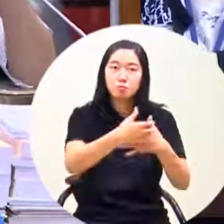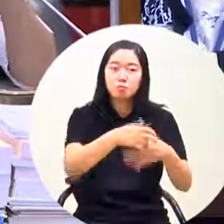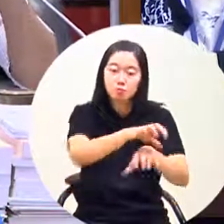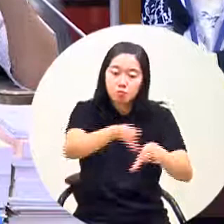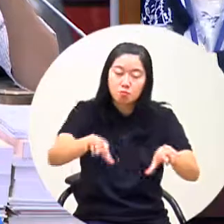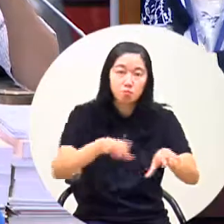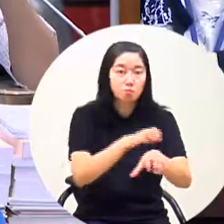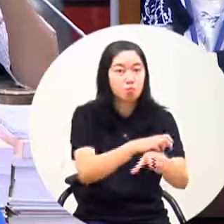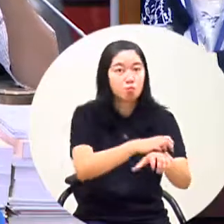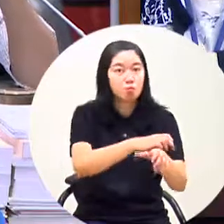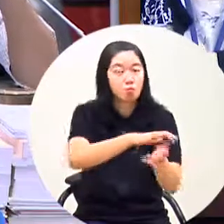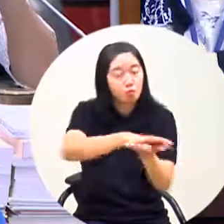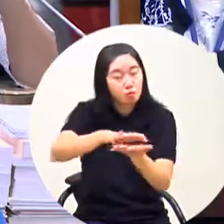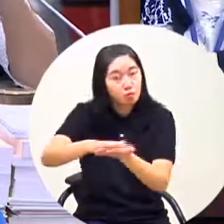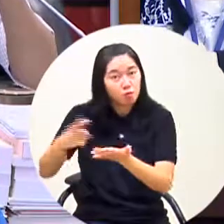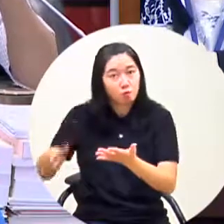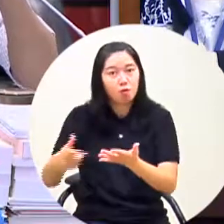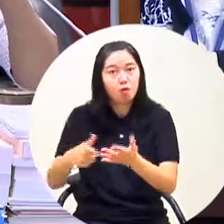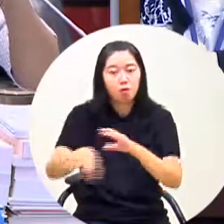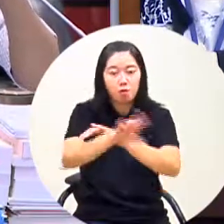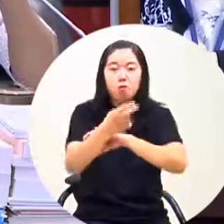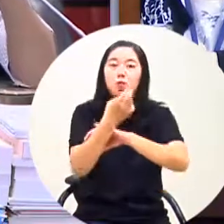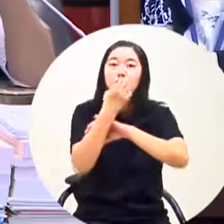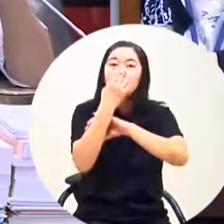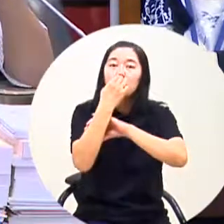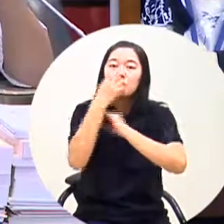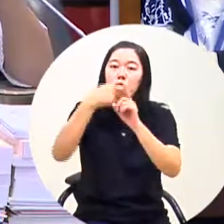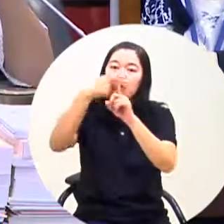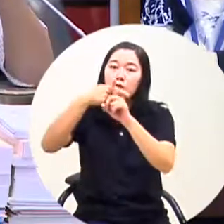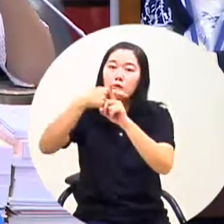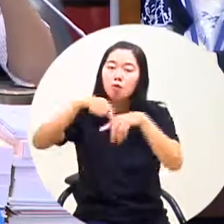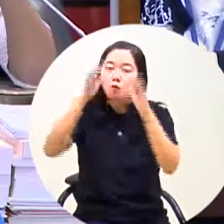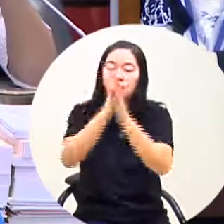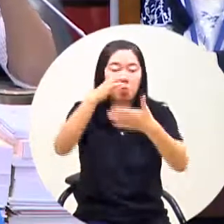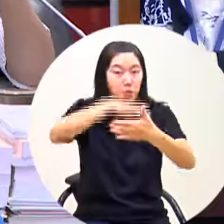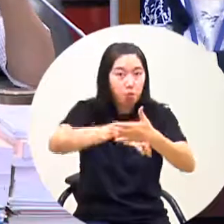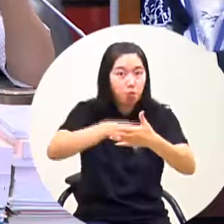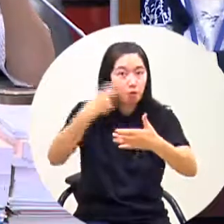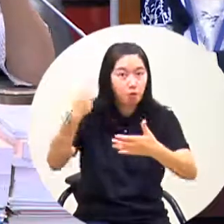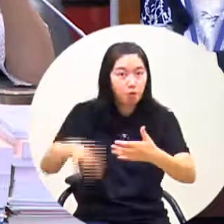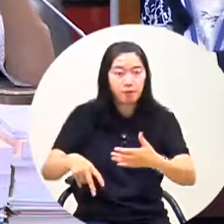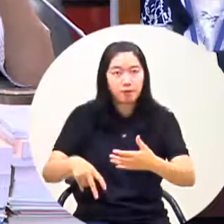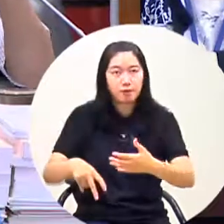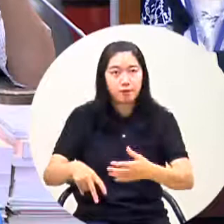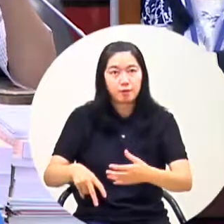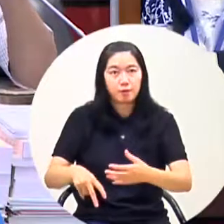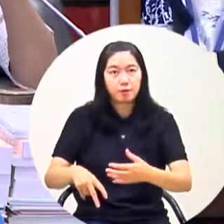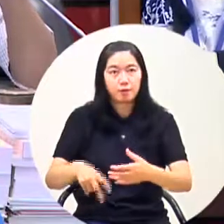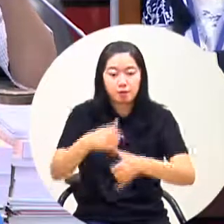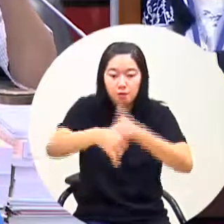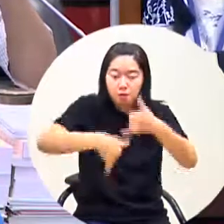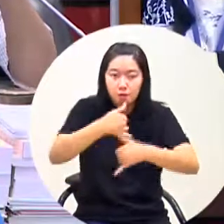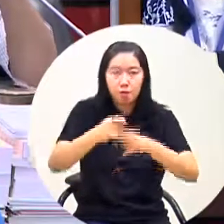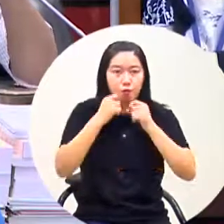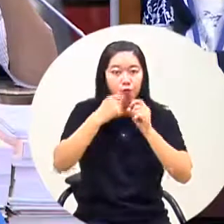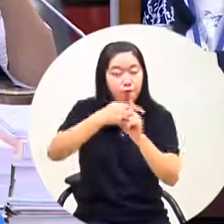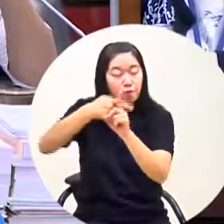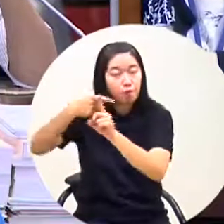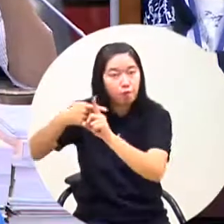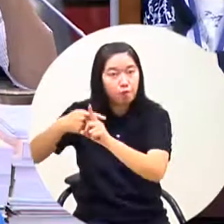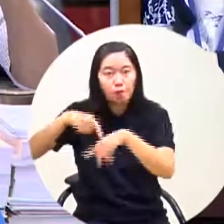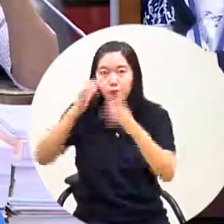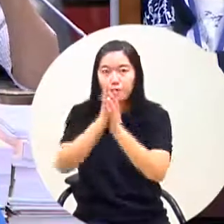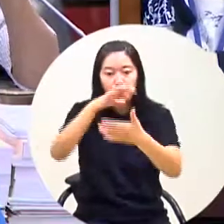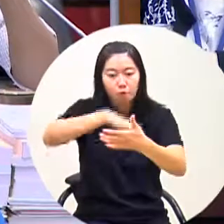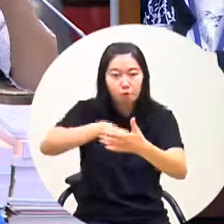空气品质也好，什么都包含在里面嘛。包括我们整体的生活的品质也好，都是医